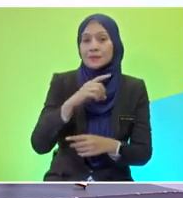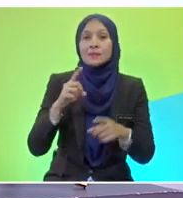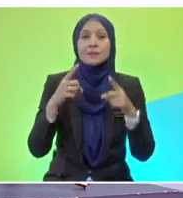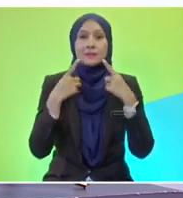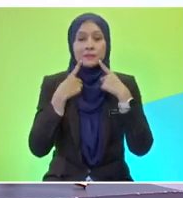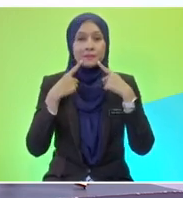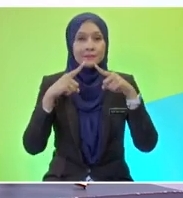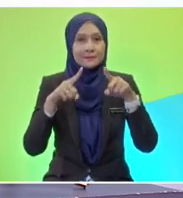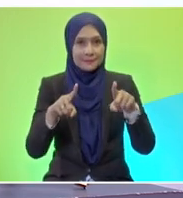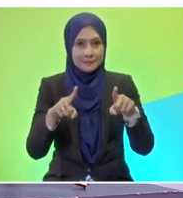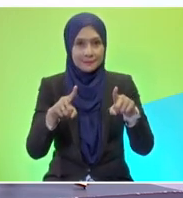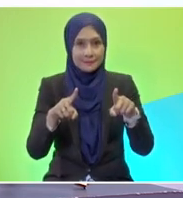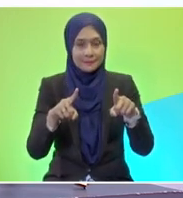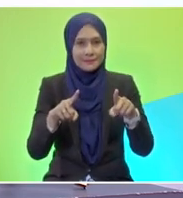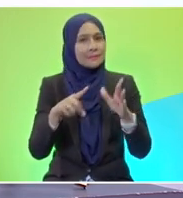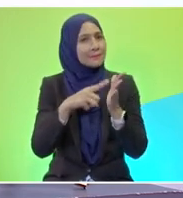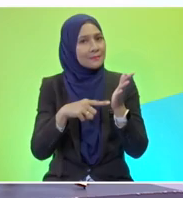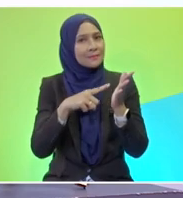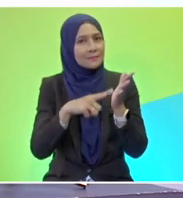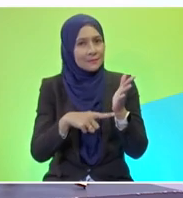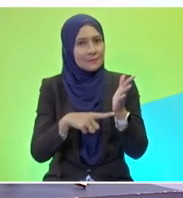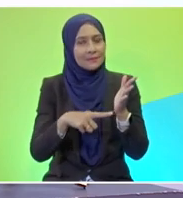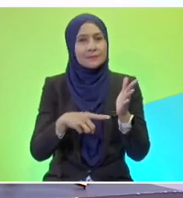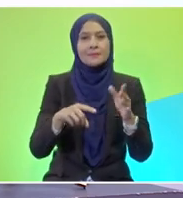jawapan. Tak kira lah simbol apa pun, dia kena mencari